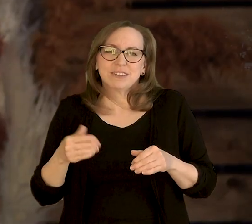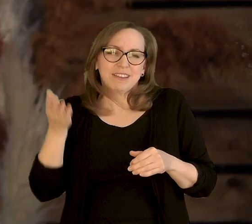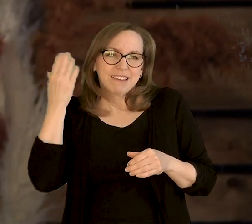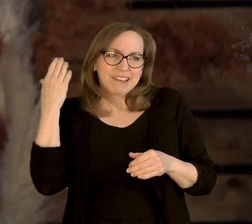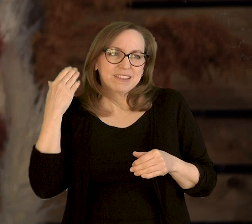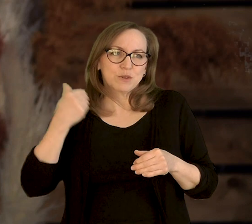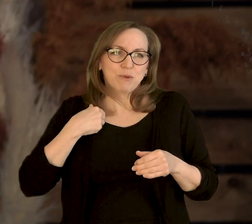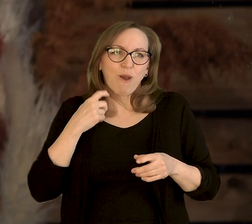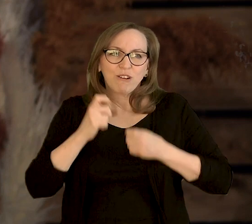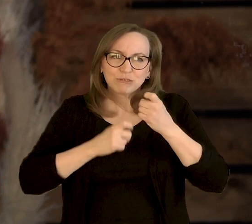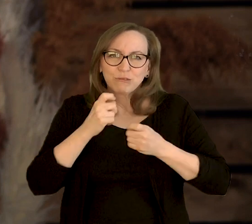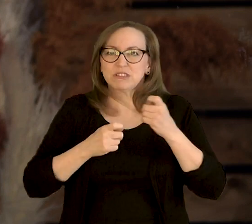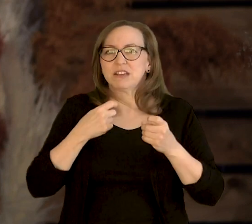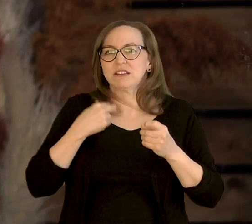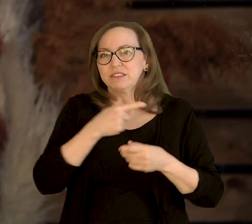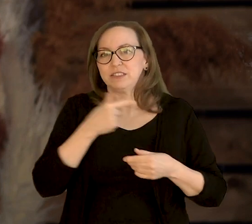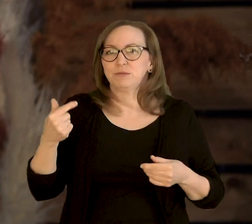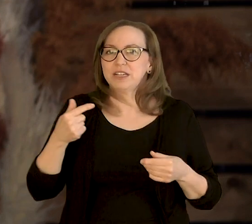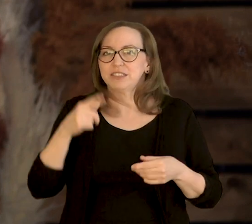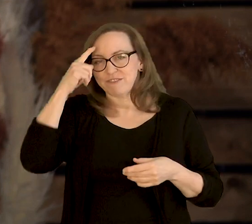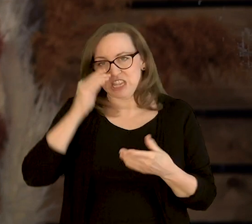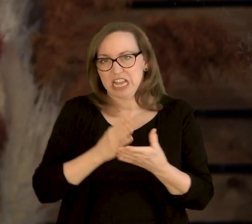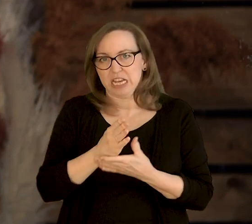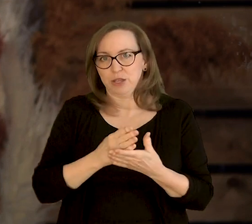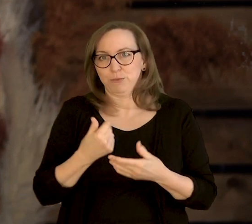do spraw związanych z wiarą.